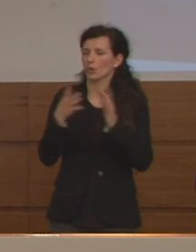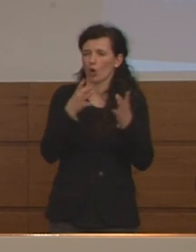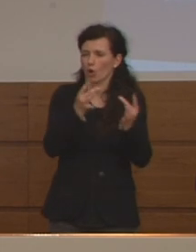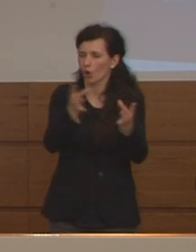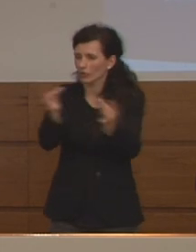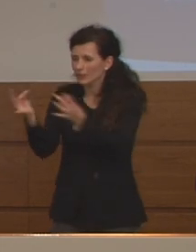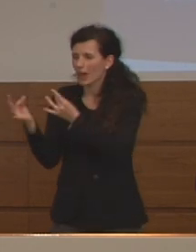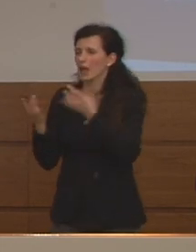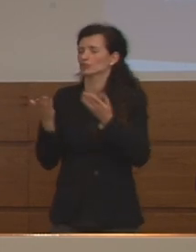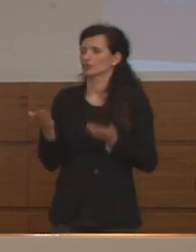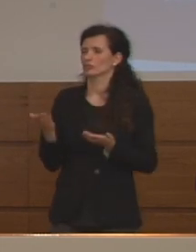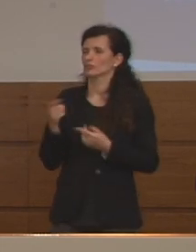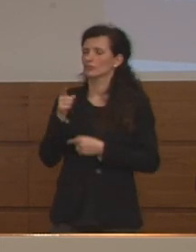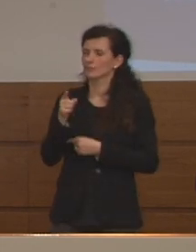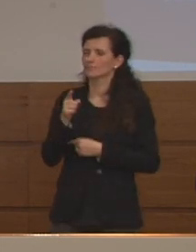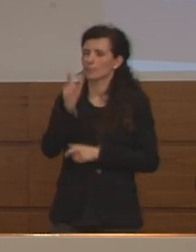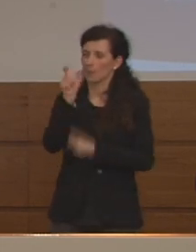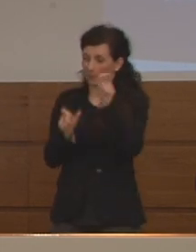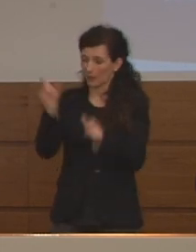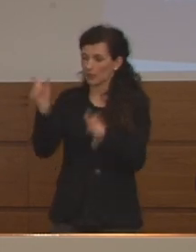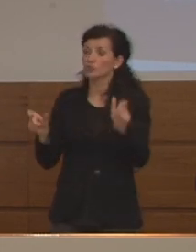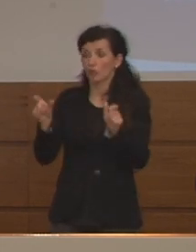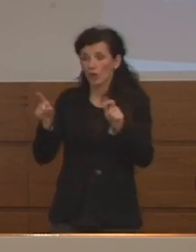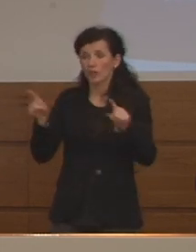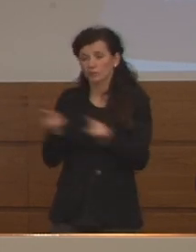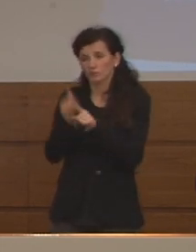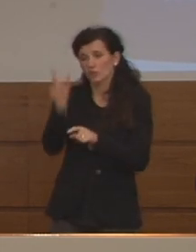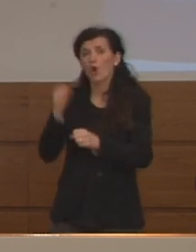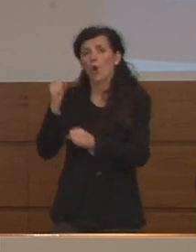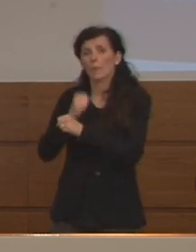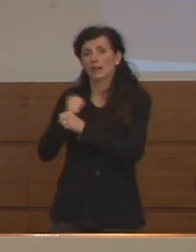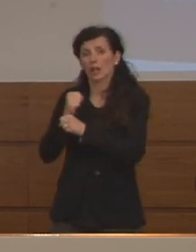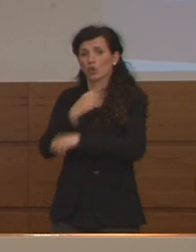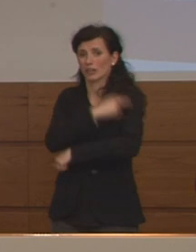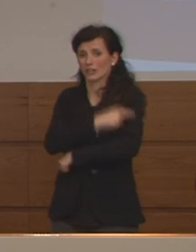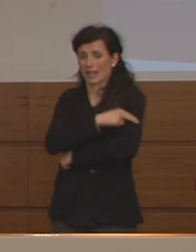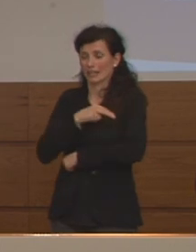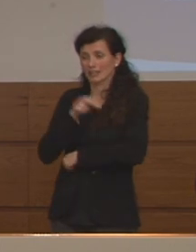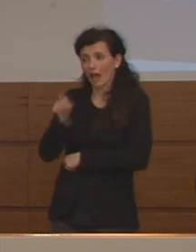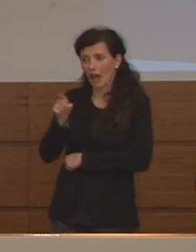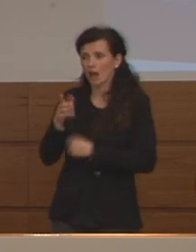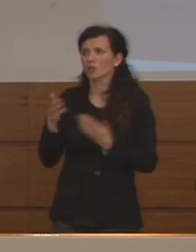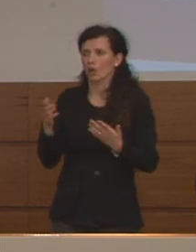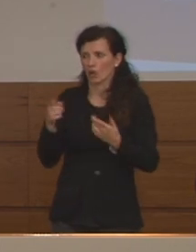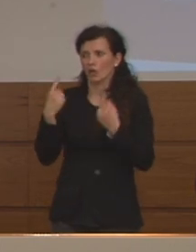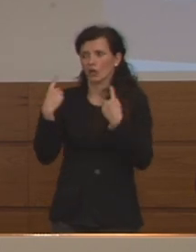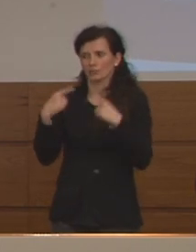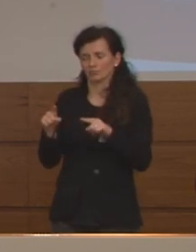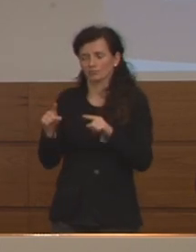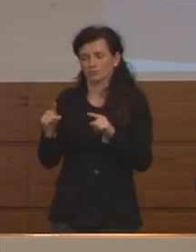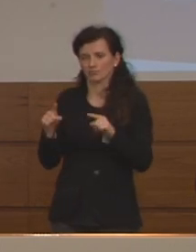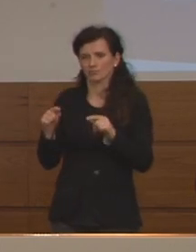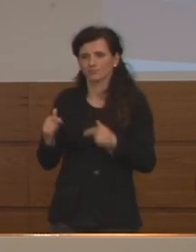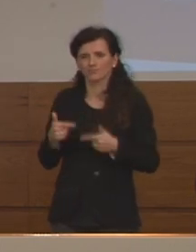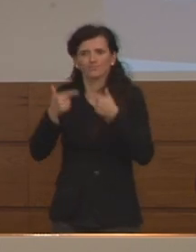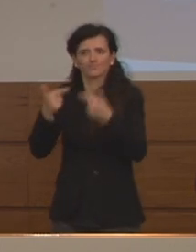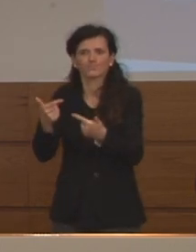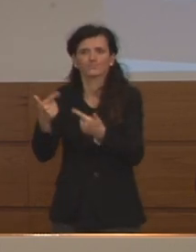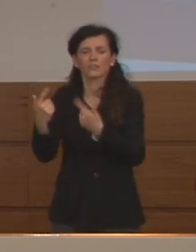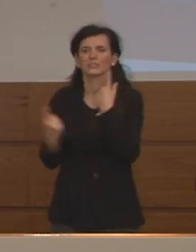anche per quanto riguarda insomma i contagiati tra gli operatori questo sostanzialmente ha provocato in alcune